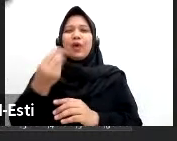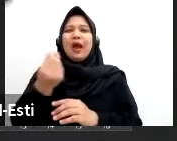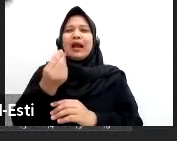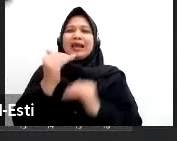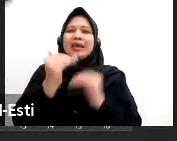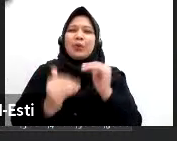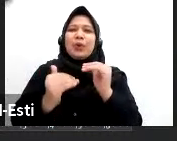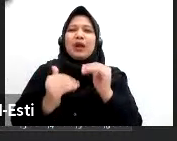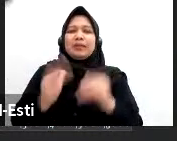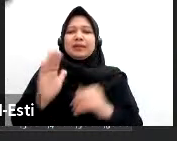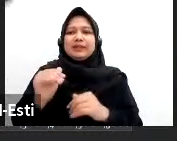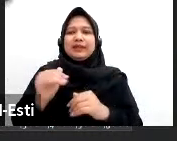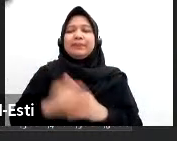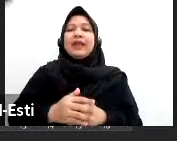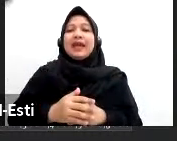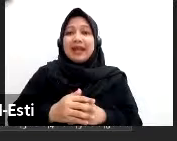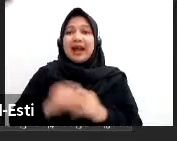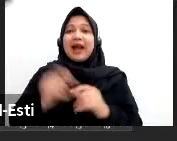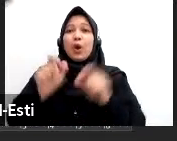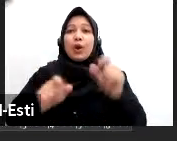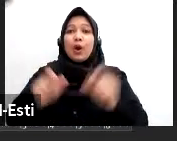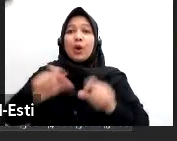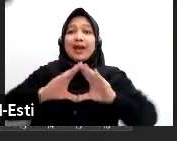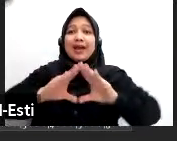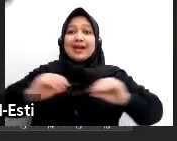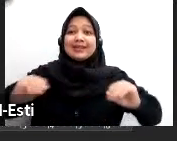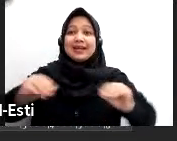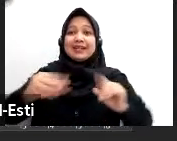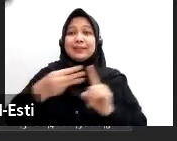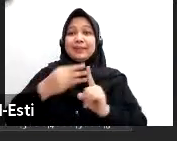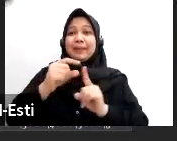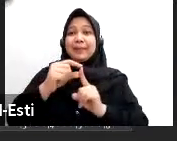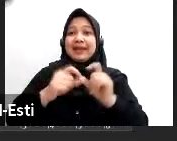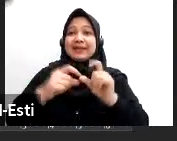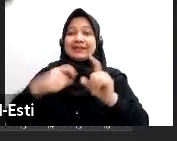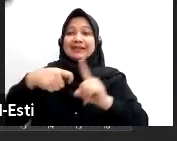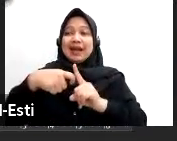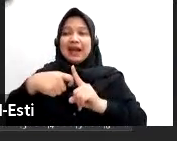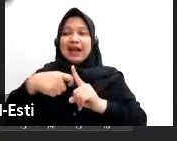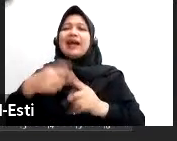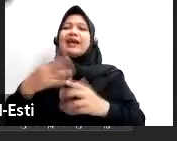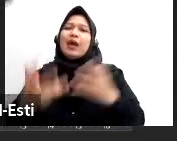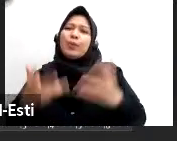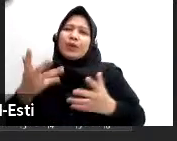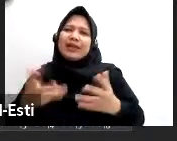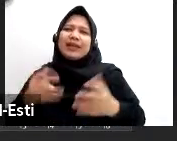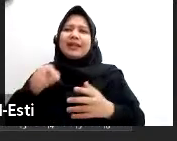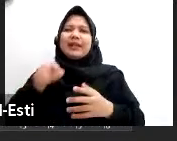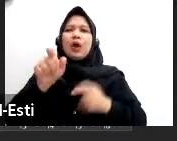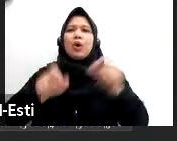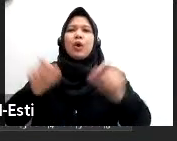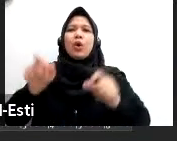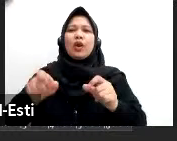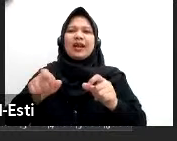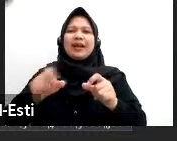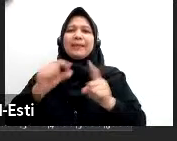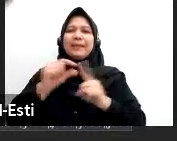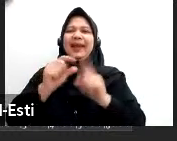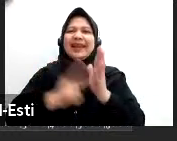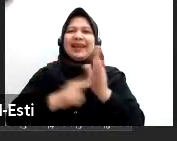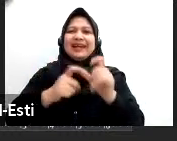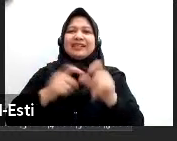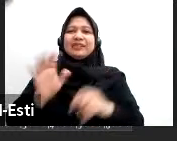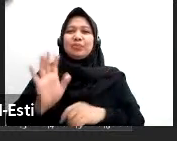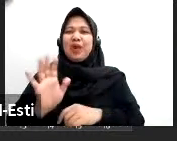pegawai yang ada di bpsk belum tua mereka adalah orang-orang yang utama yang PNS nya ya belum tentu mereka